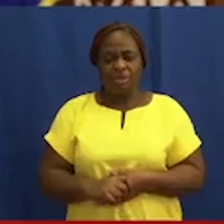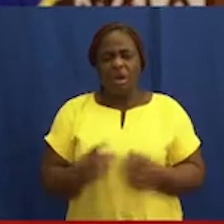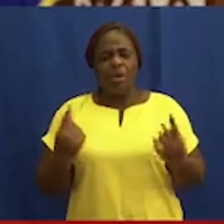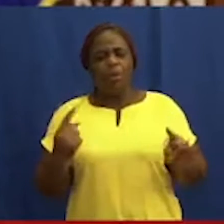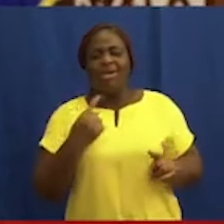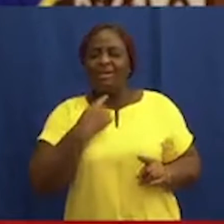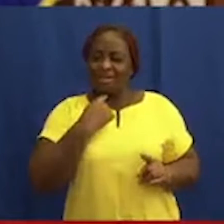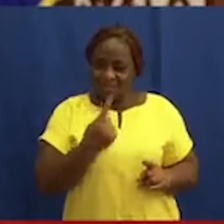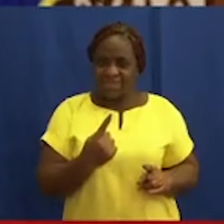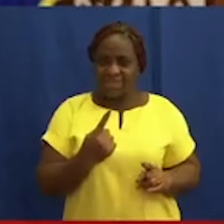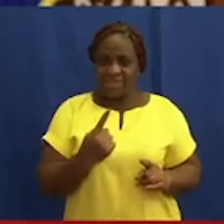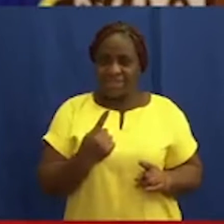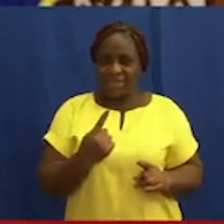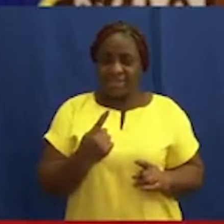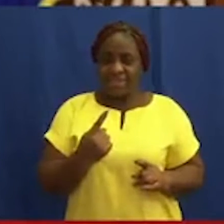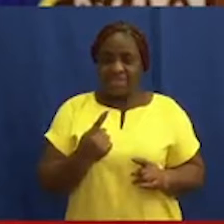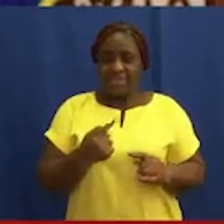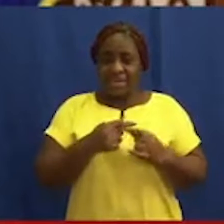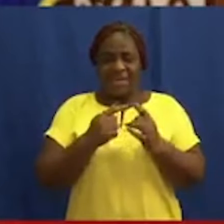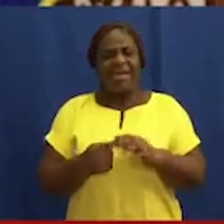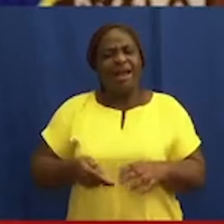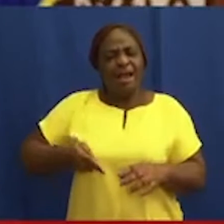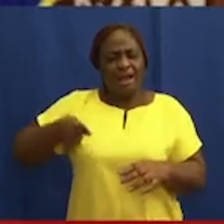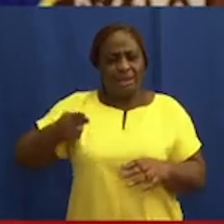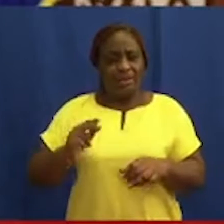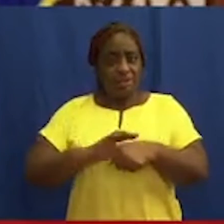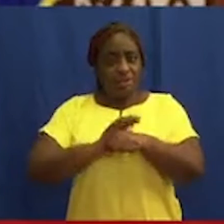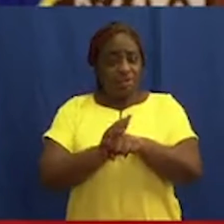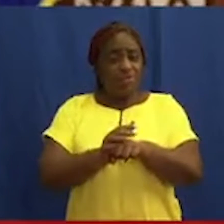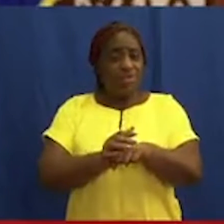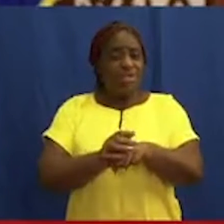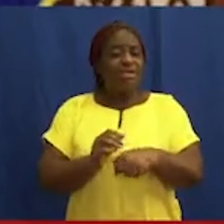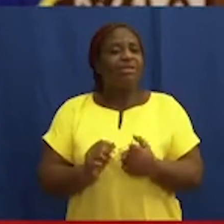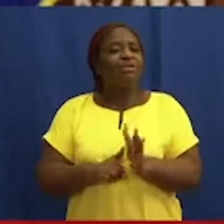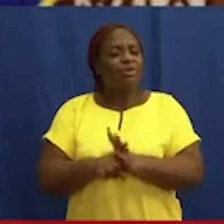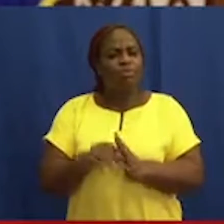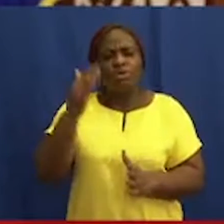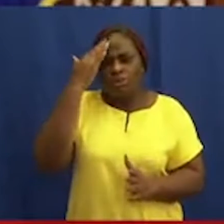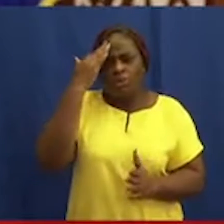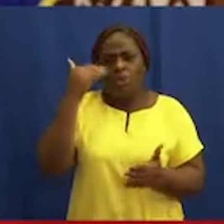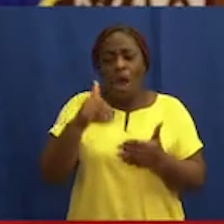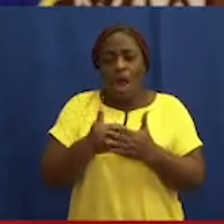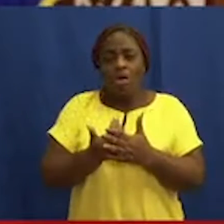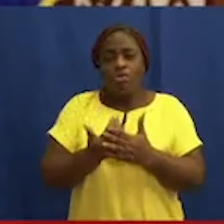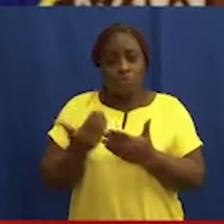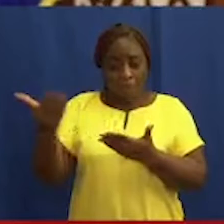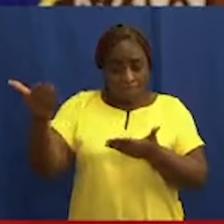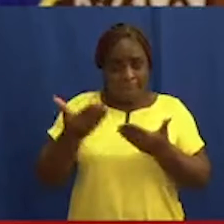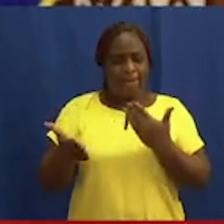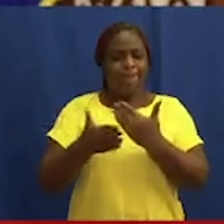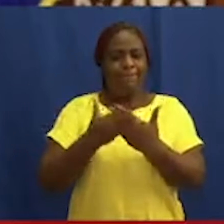kaso 5.4 a shekarar 2021, wanda ke nuni da farfadowa daga